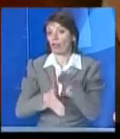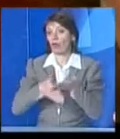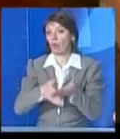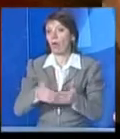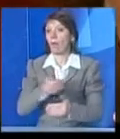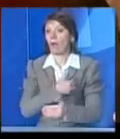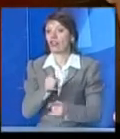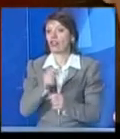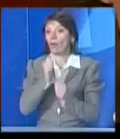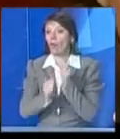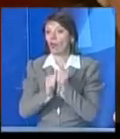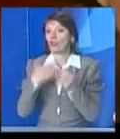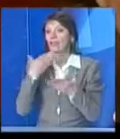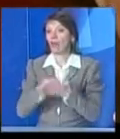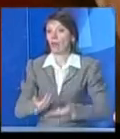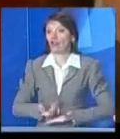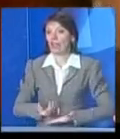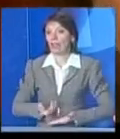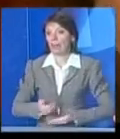щоб кожен у своєму житті